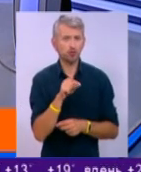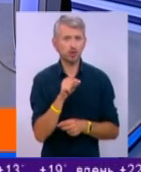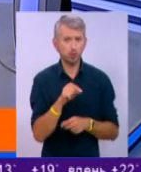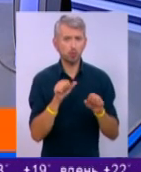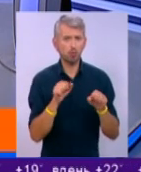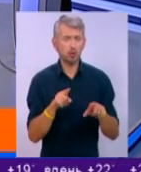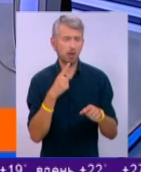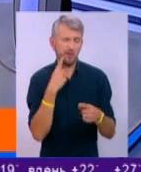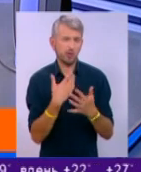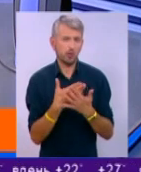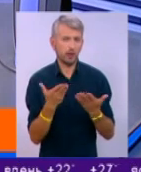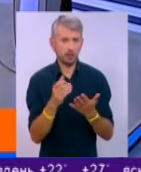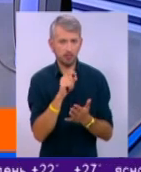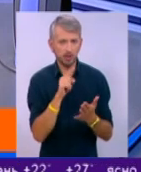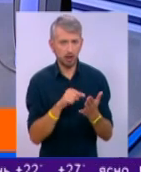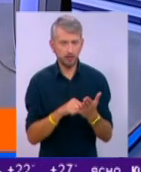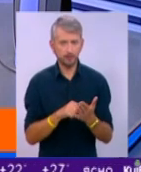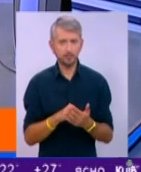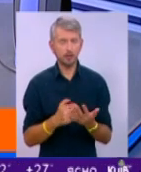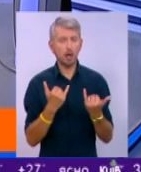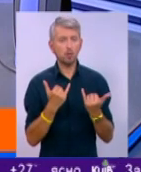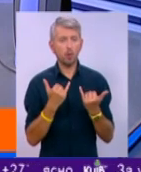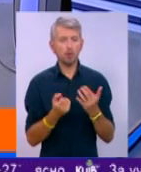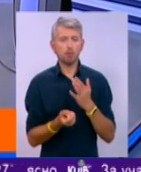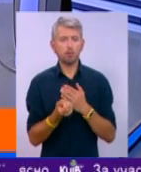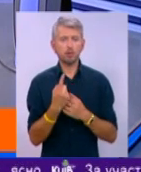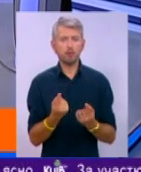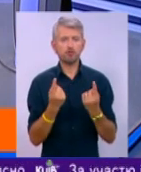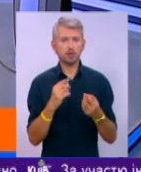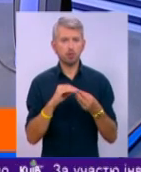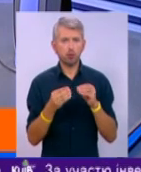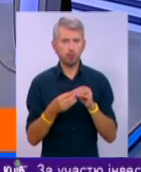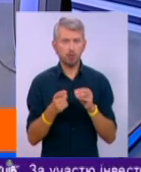можна навіть здогадатися, яке питання. На сьогодні постала величезна